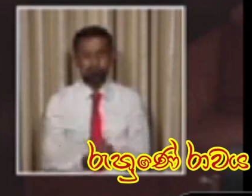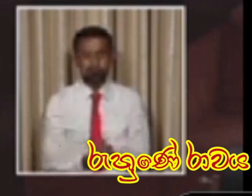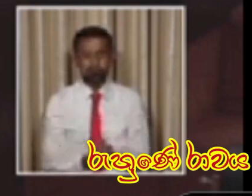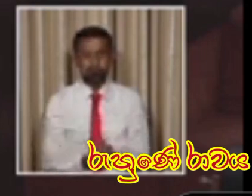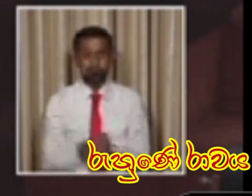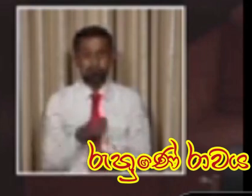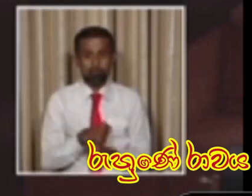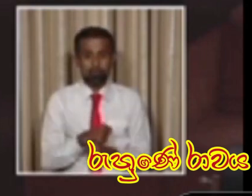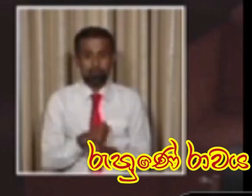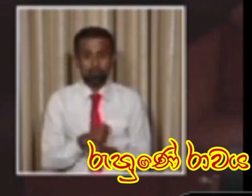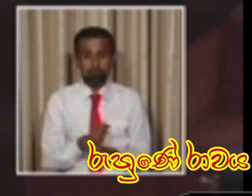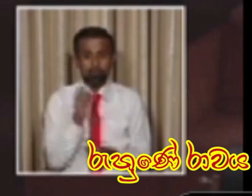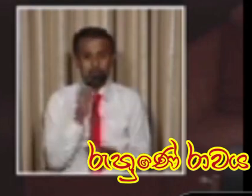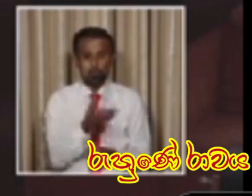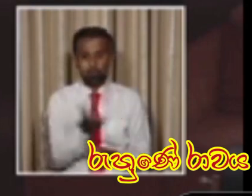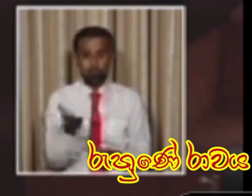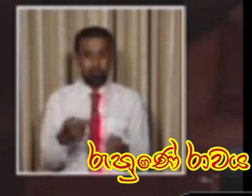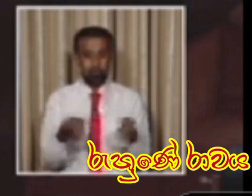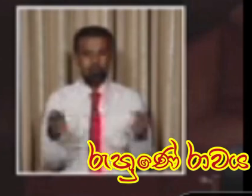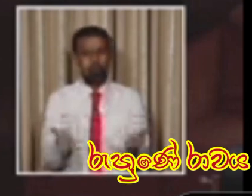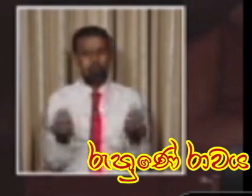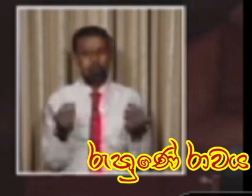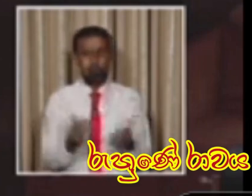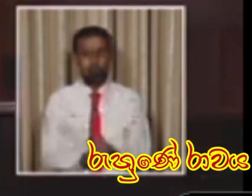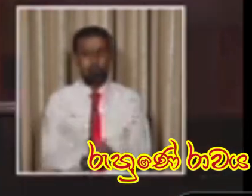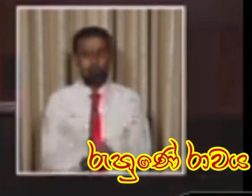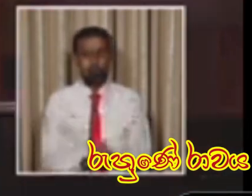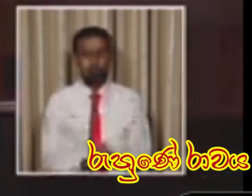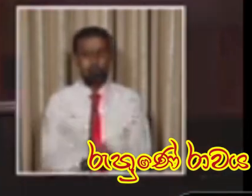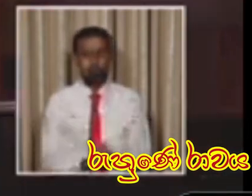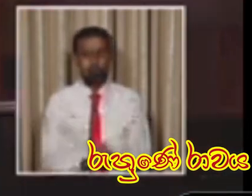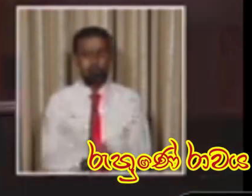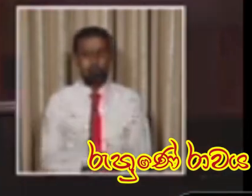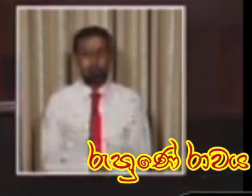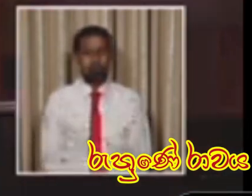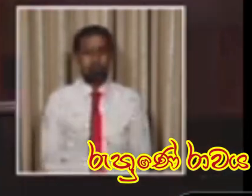ආණ්ඩු පක්ෂ ඡන්දක අපි බලා ගන්න ඔබතුමාලා විරුද්ධ වෙනවා නම් විරුද්ධ වෙන්න.